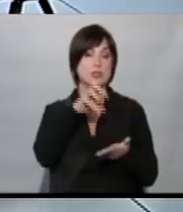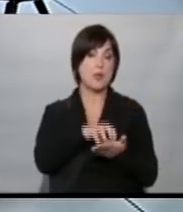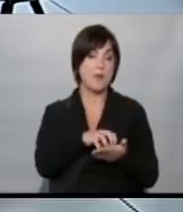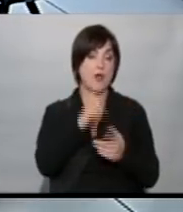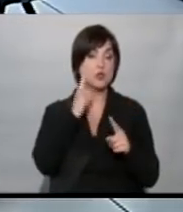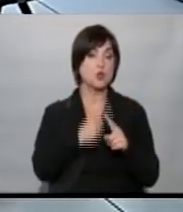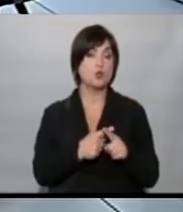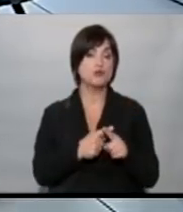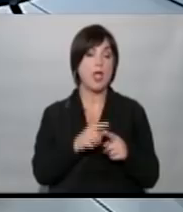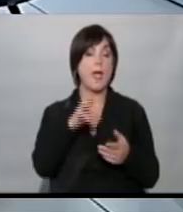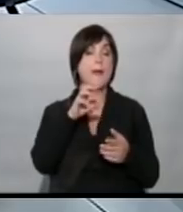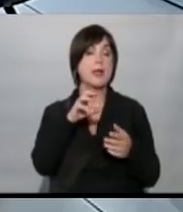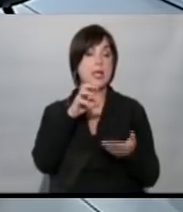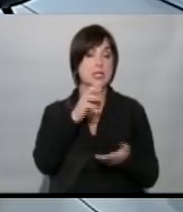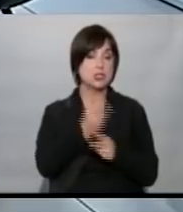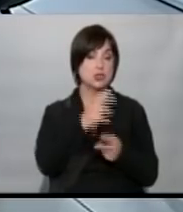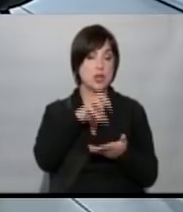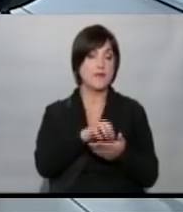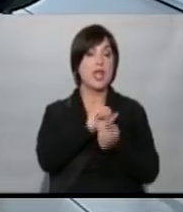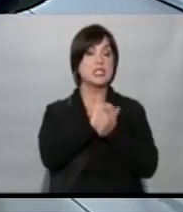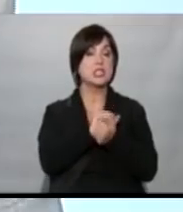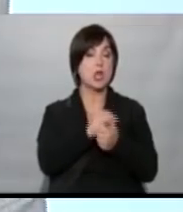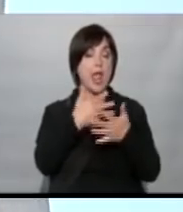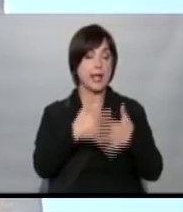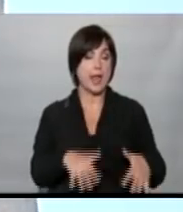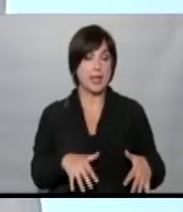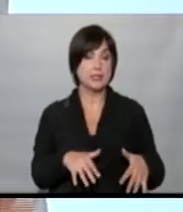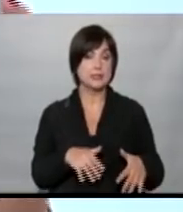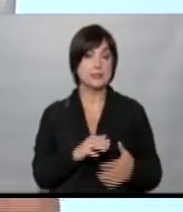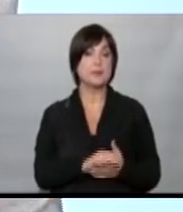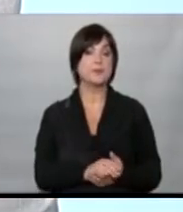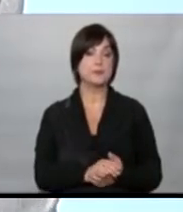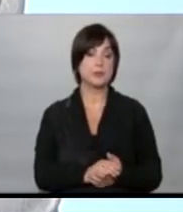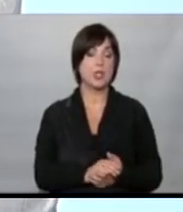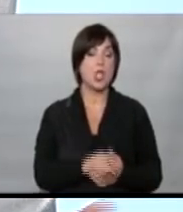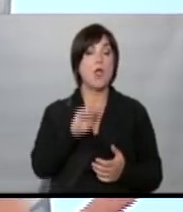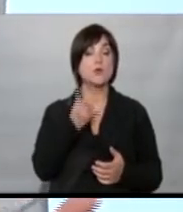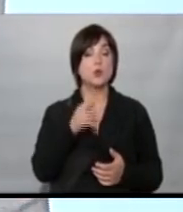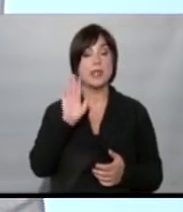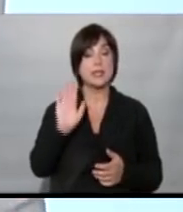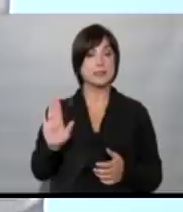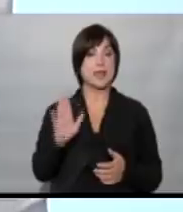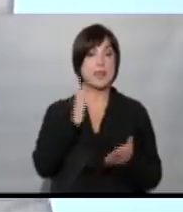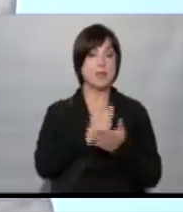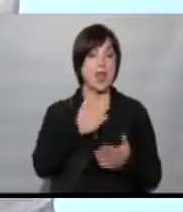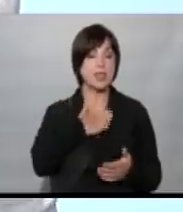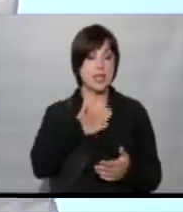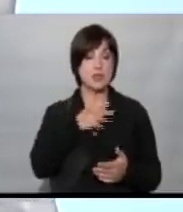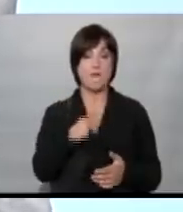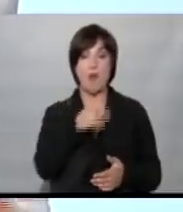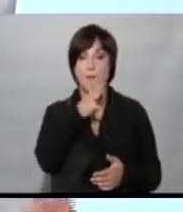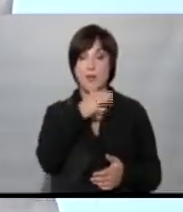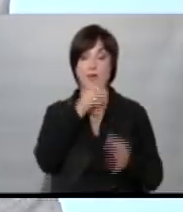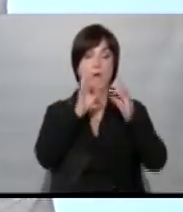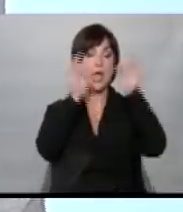во точна територија и историја и граници. И во другата страна, тоа би била нашата, во Македонија,